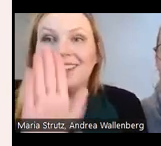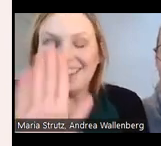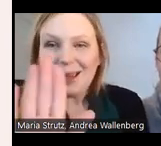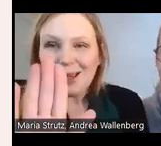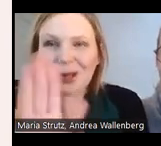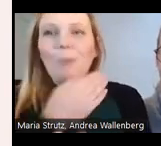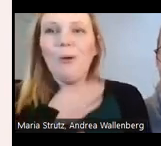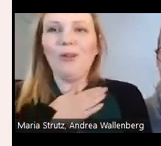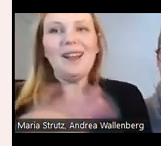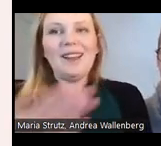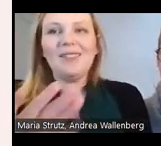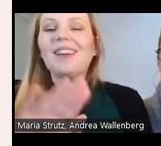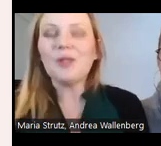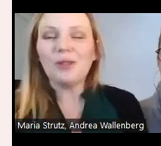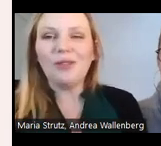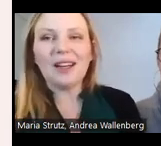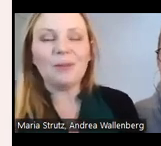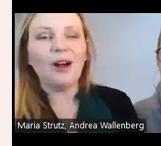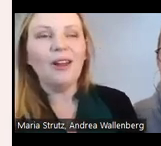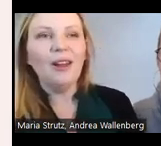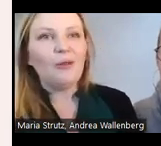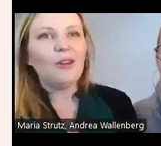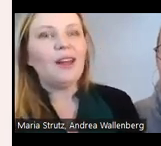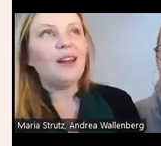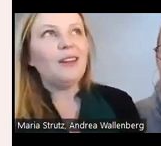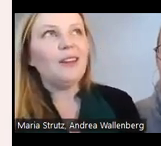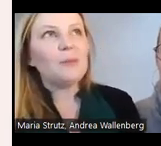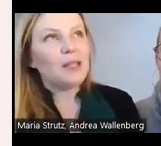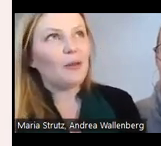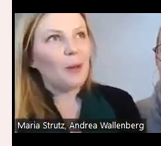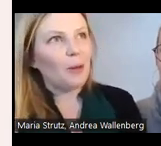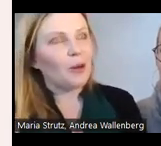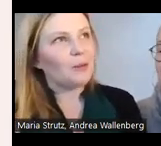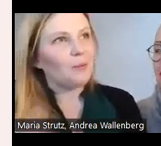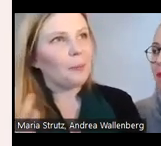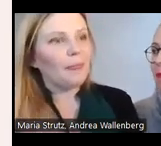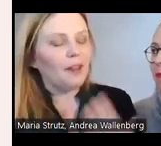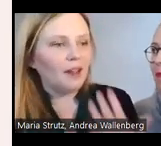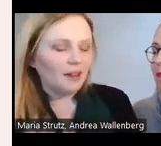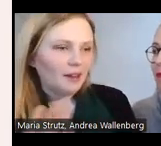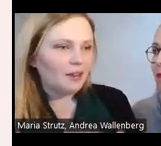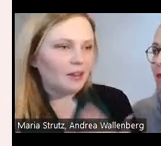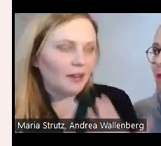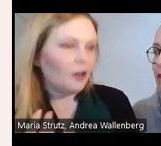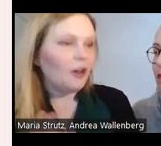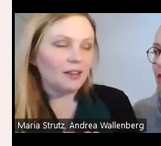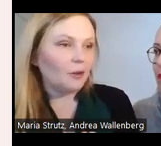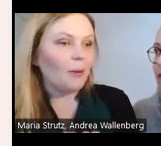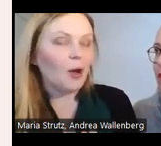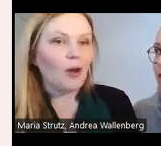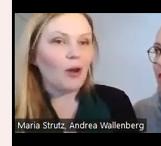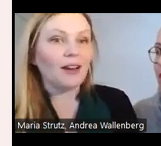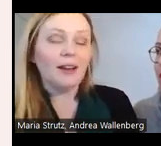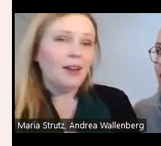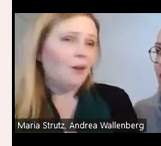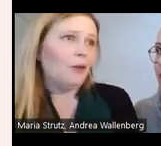också. Stopp och vill inte är också väldigt bra. För det är speciellt för de här barnen som där det tar längre tid att